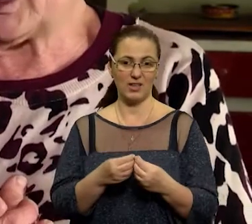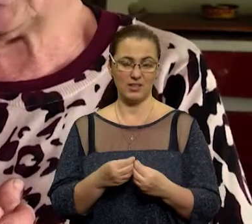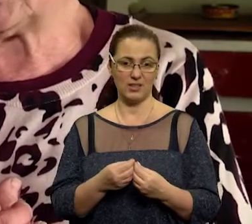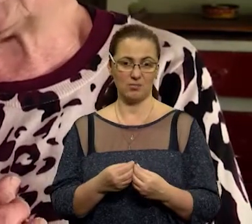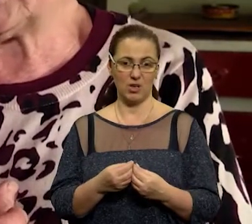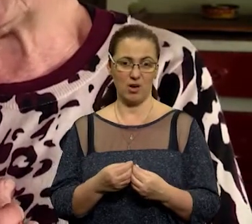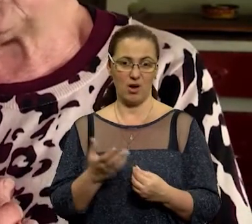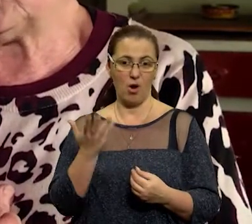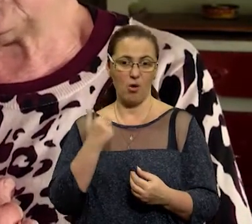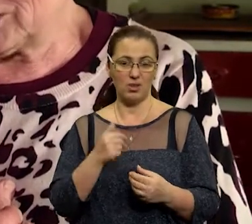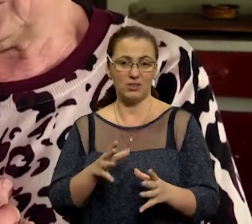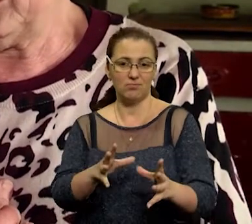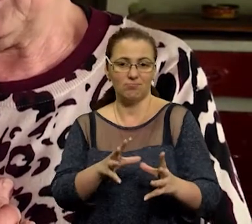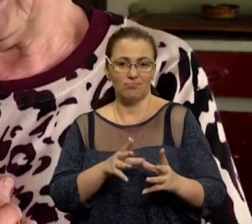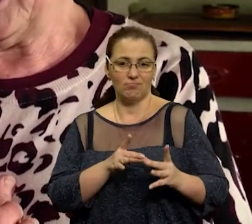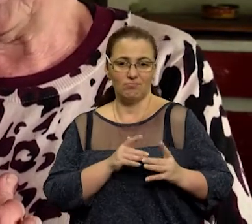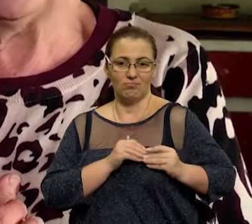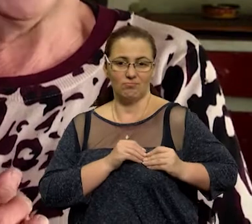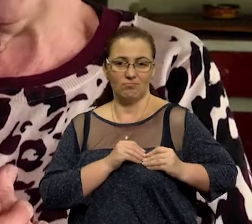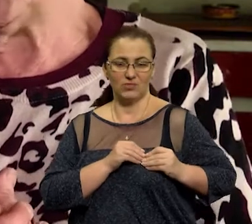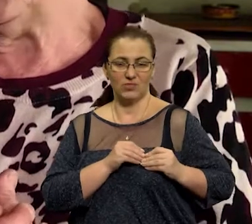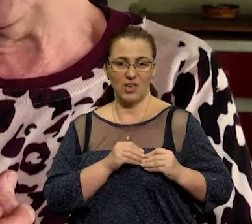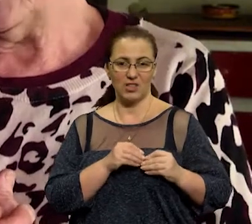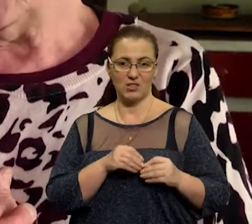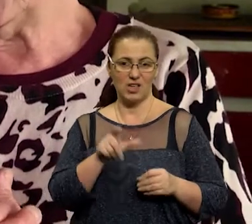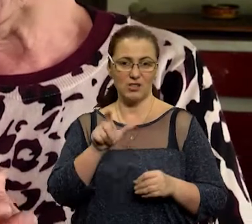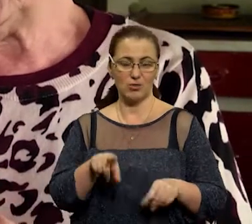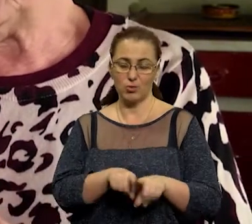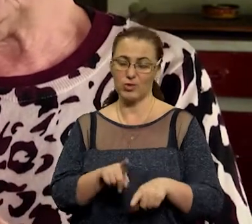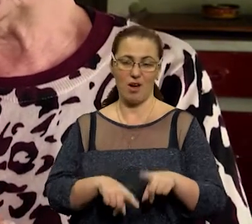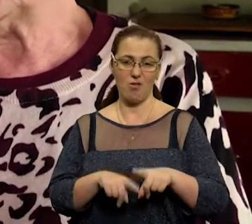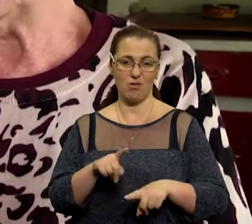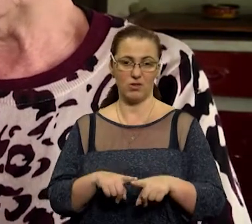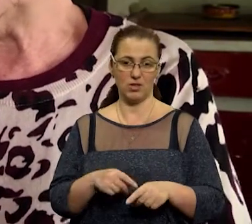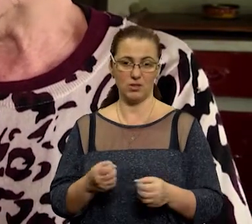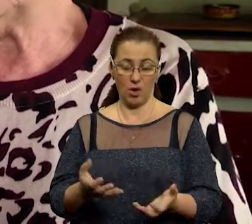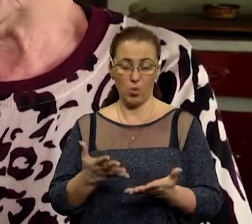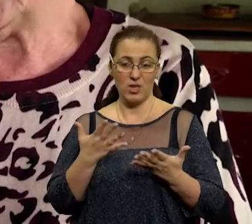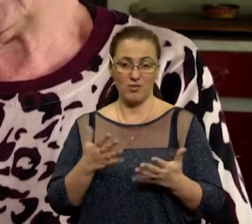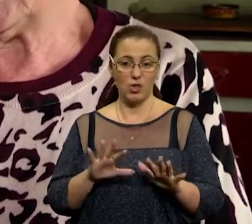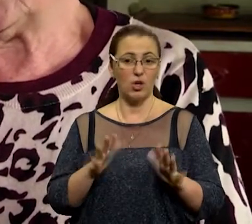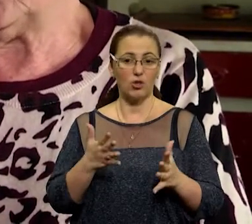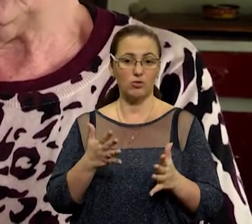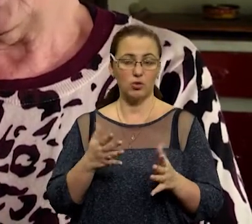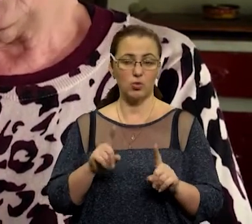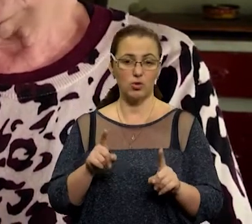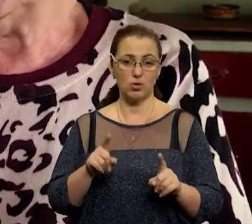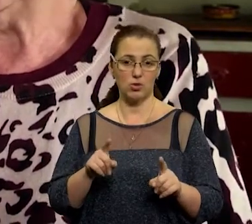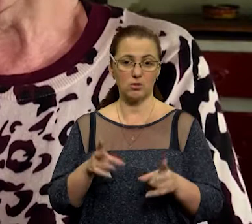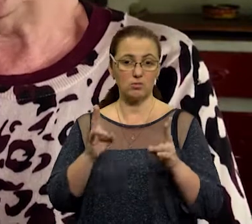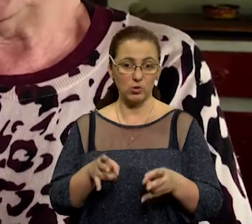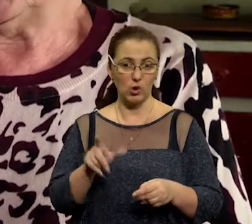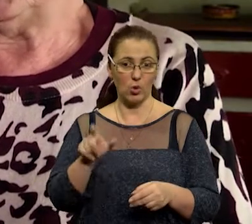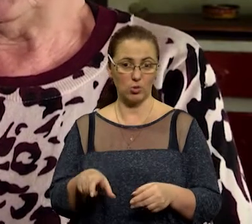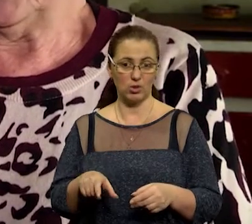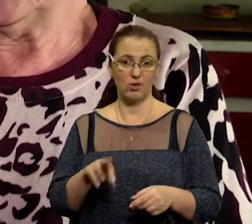людиною вживаєшся, так я свою рідну. І уявіть собі, як, не дай Боже, що з людиною стається з такого,